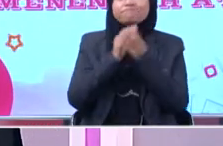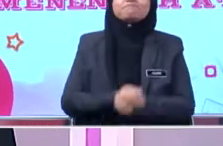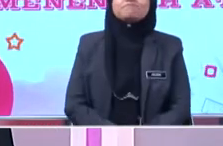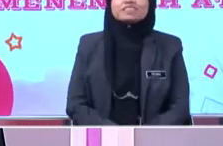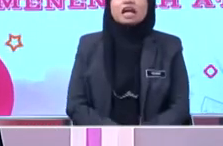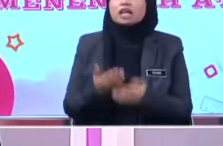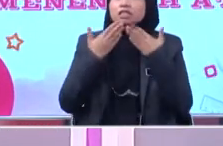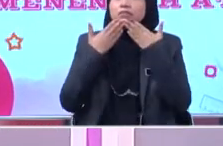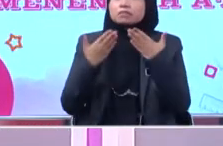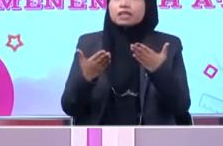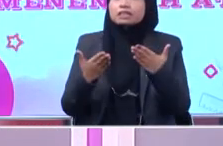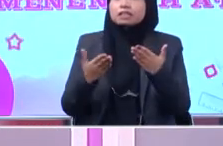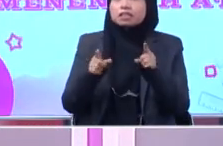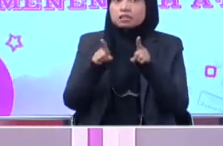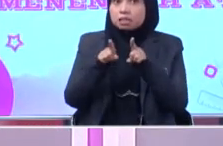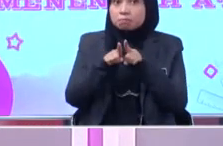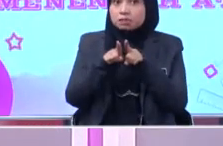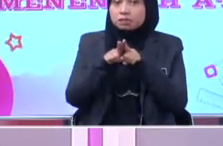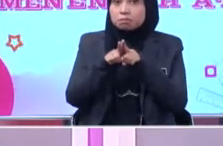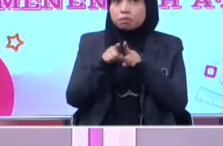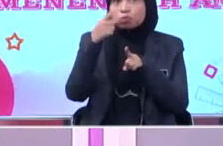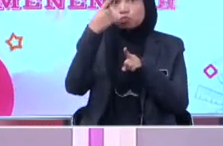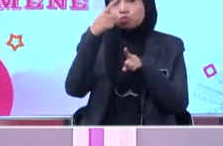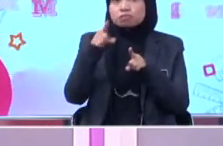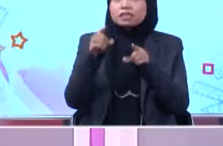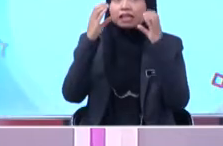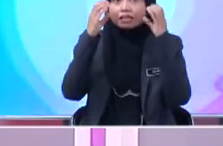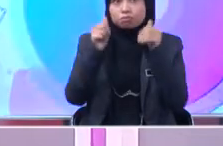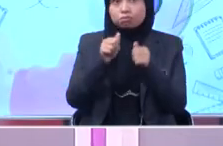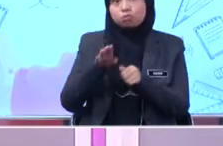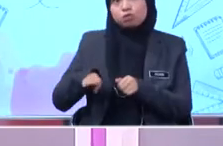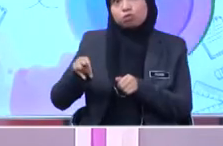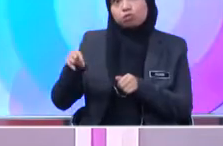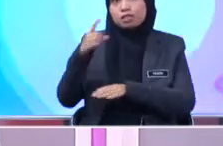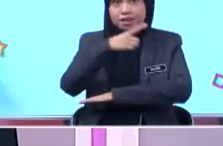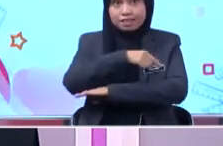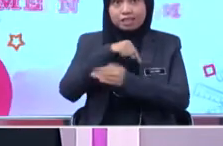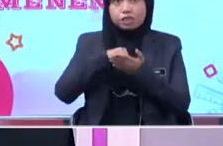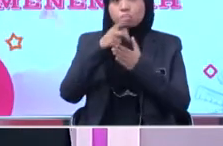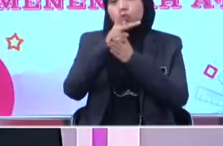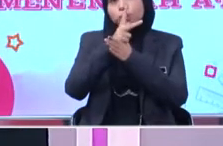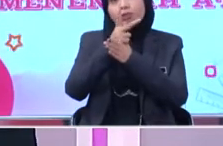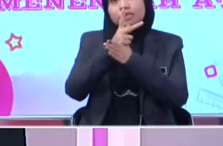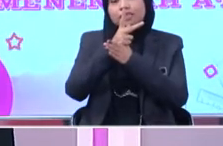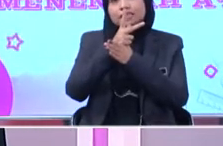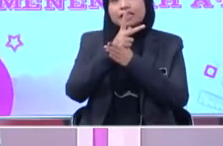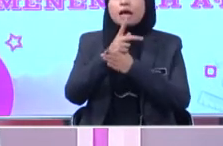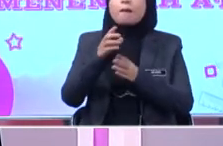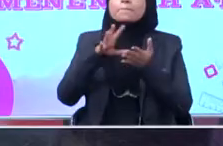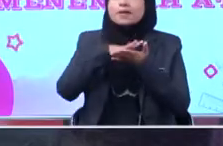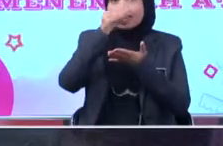Terima kasih ya kayaknya bersama kita dan juga murid-murid pada hari ini untuk berkongsi tentang mata pelajaran